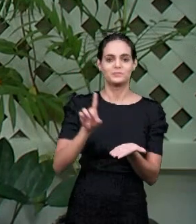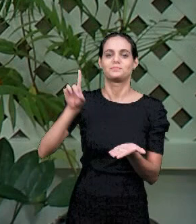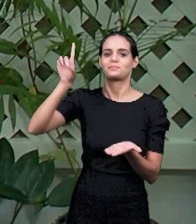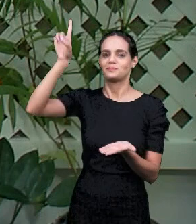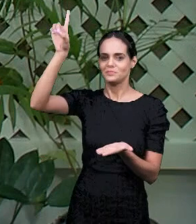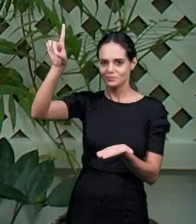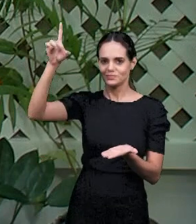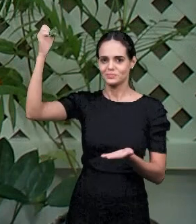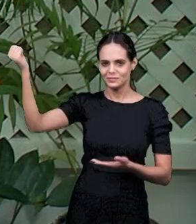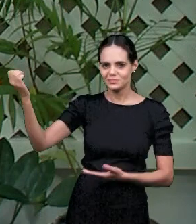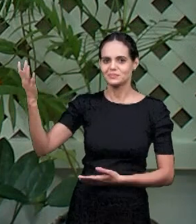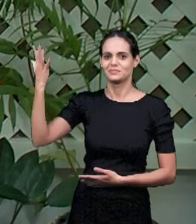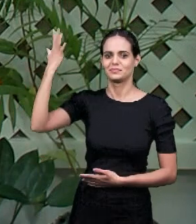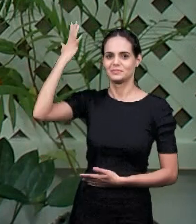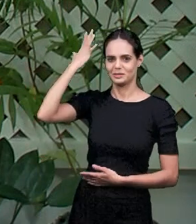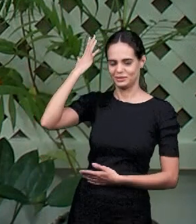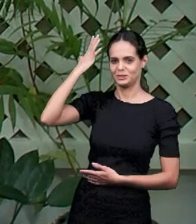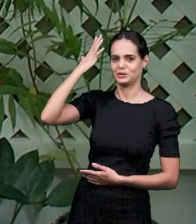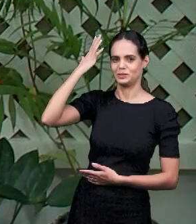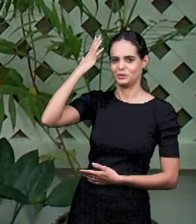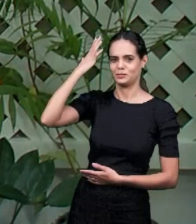de la révélation,